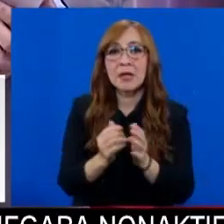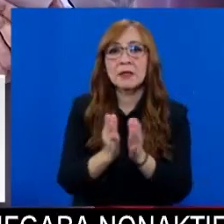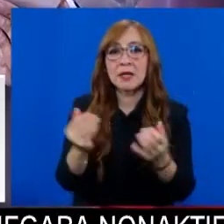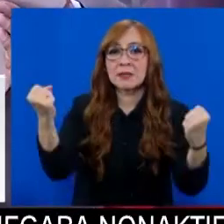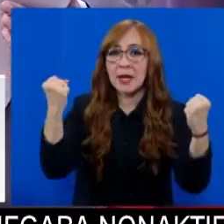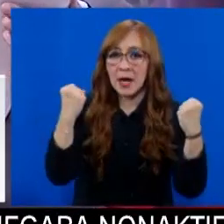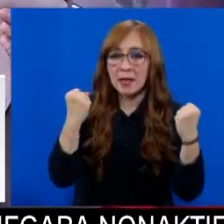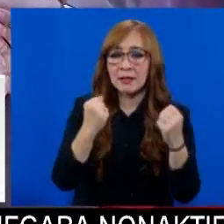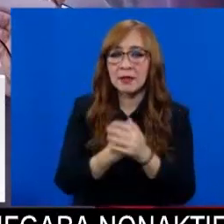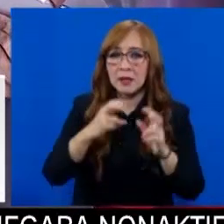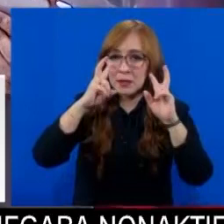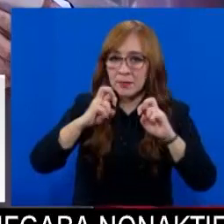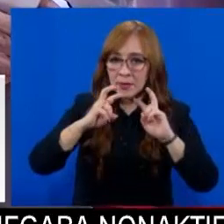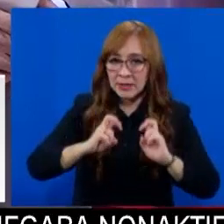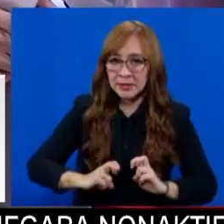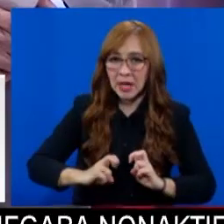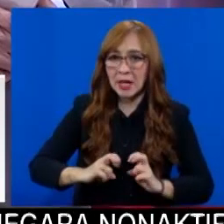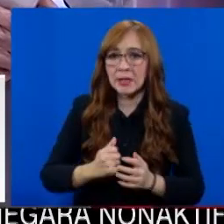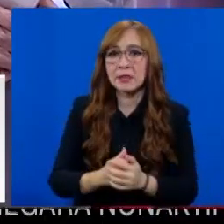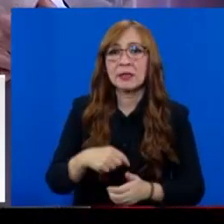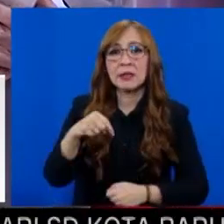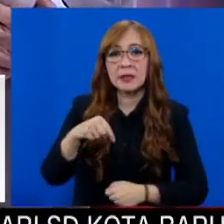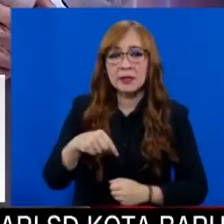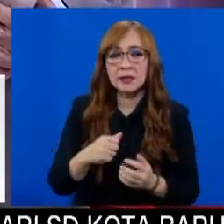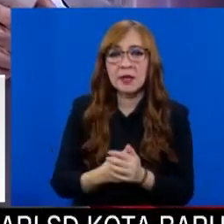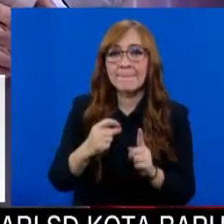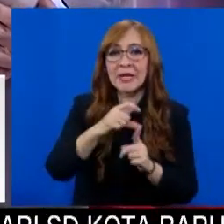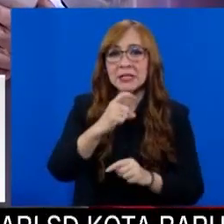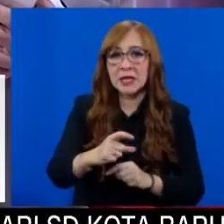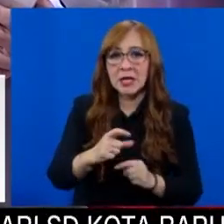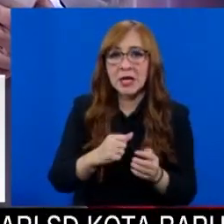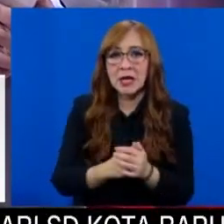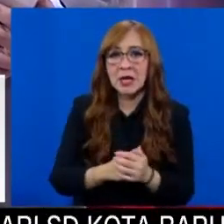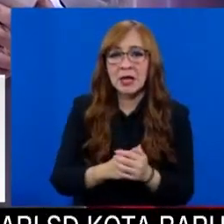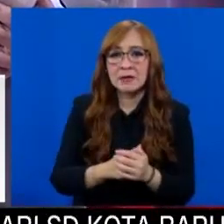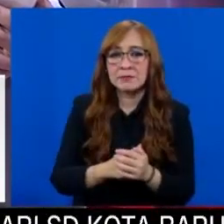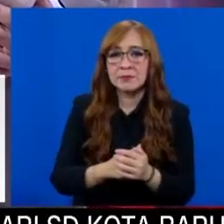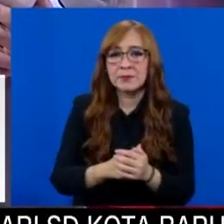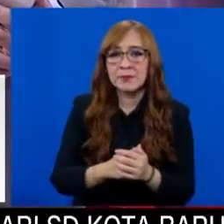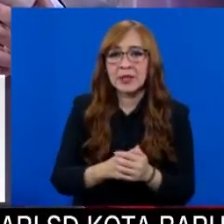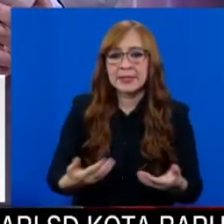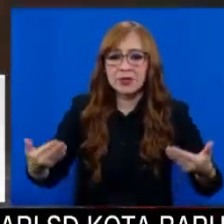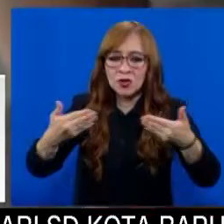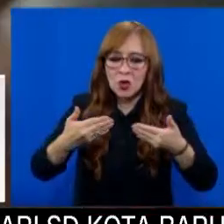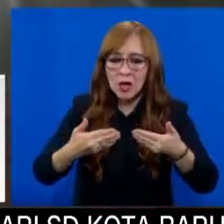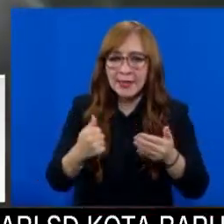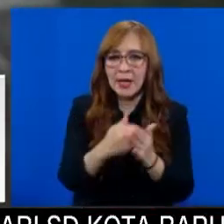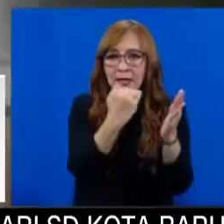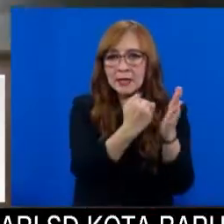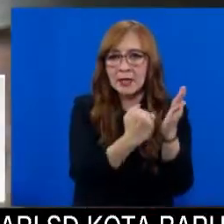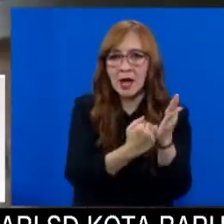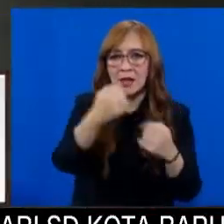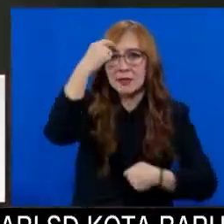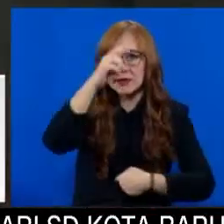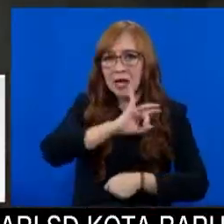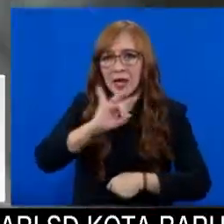pagi. Pada pemeriksaan kali ini, keterangan istri Verdi Sambo itu akan dikonfrontasi dengan keterangan tersangka lainnya. Hal ini disampaikan